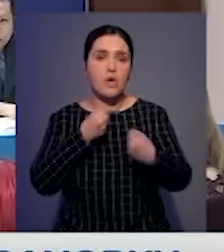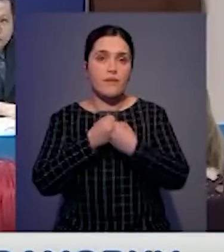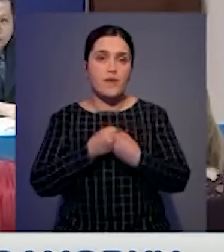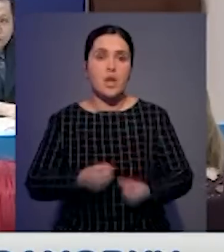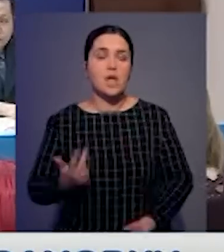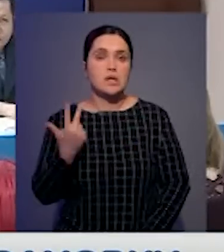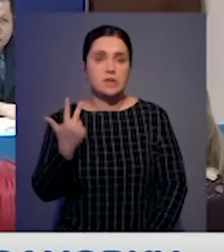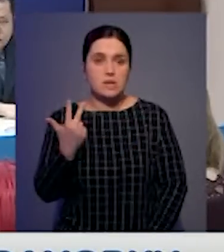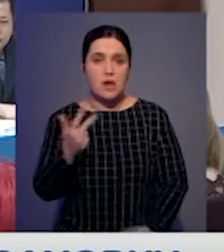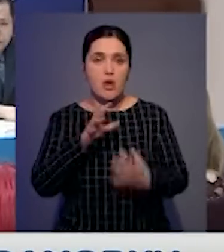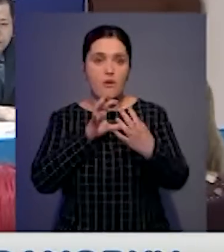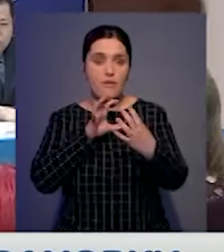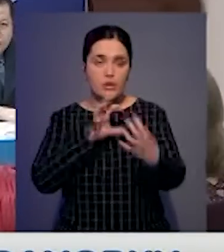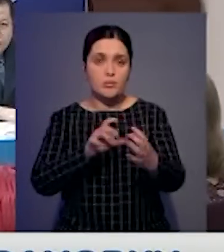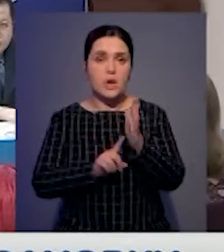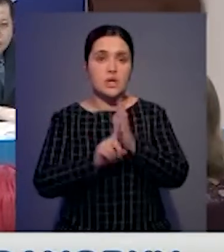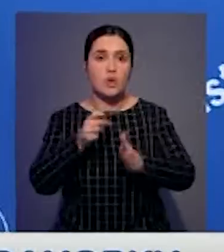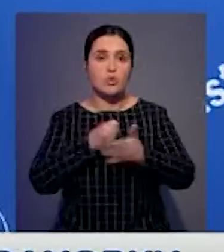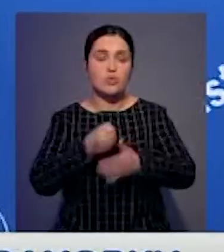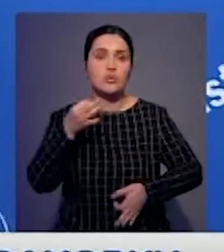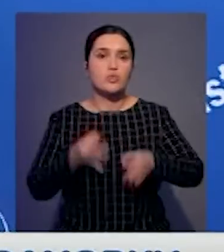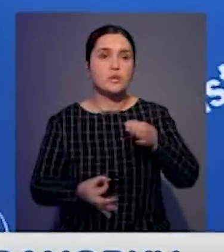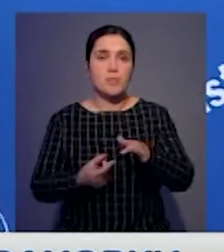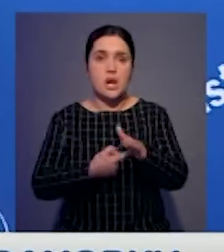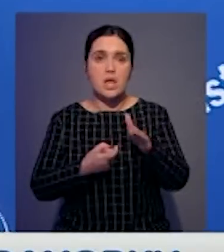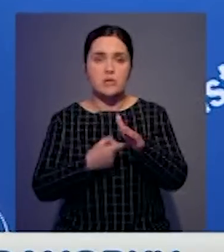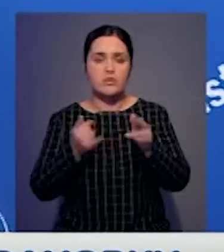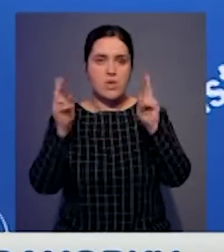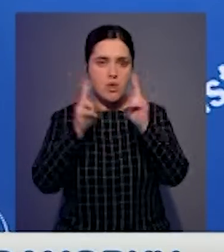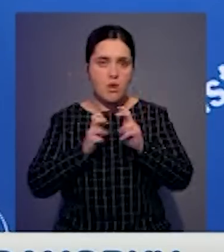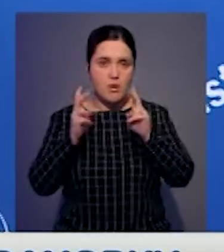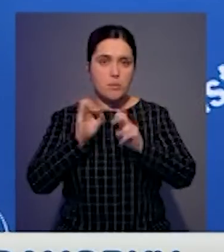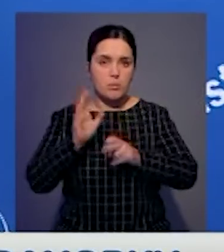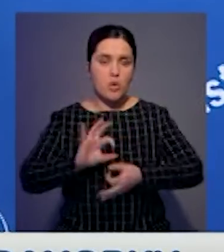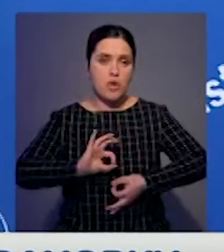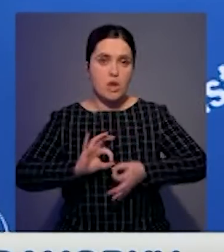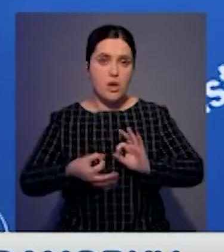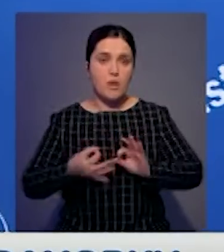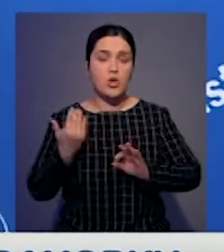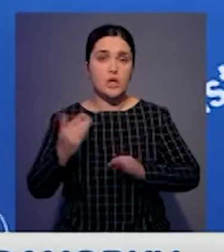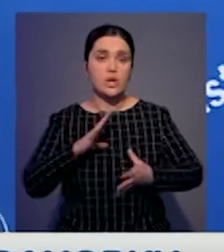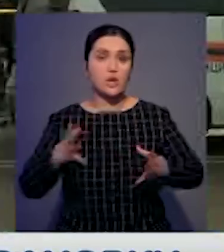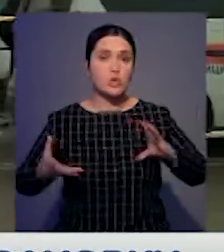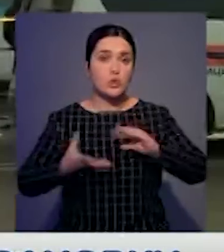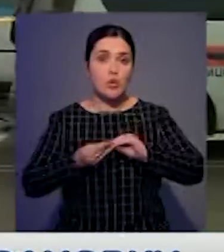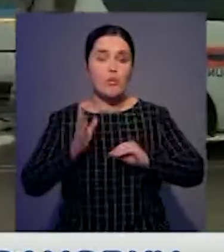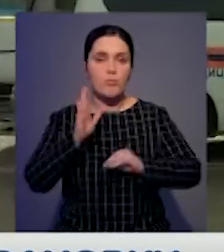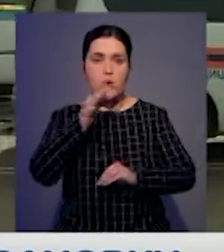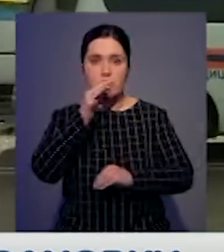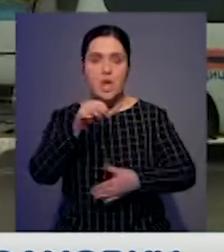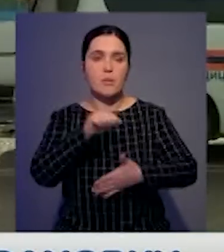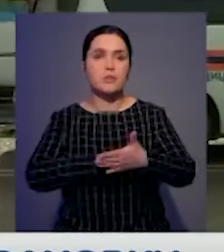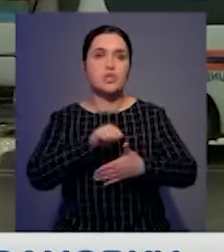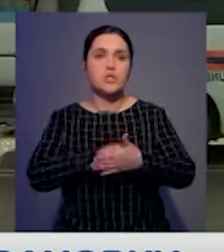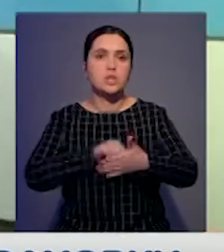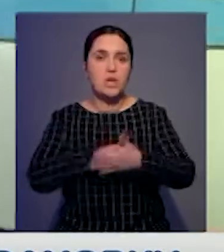по факту аварии с участием трех автобусов начато досудебное расследование, назначен ряд экспертиз. По их итогам будет названа основная причина